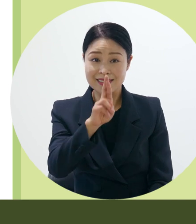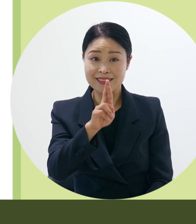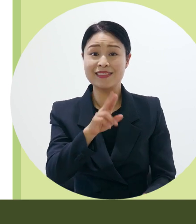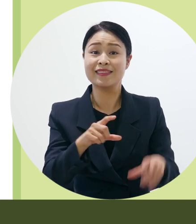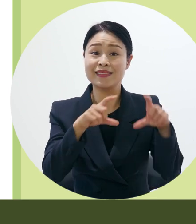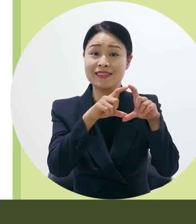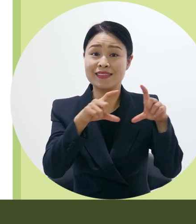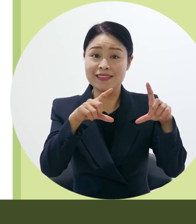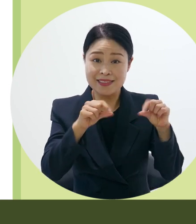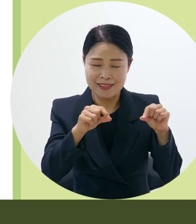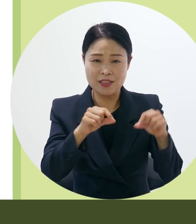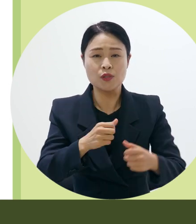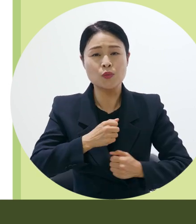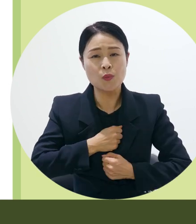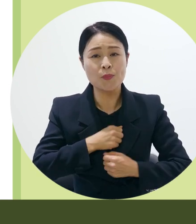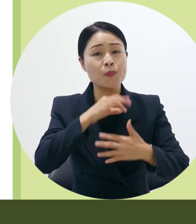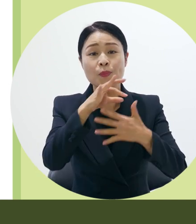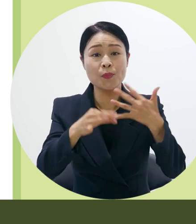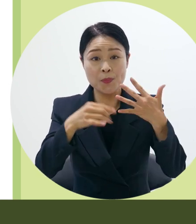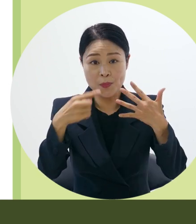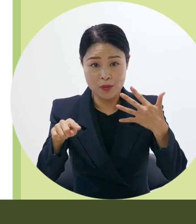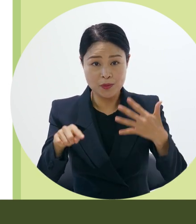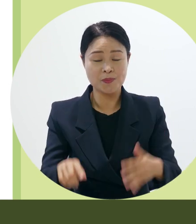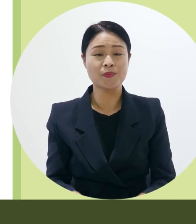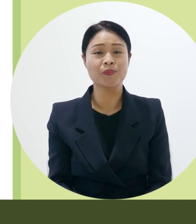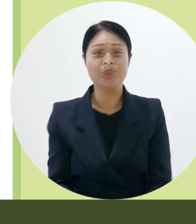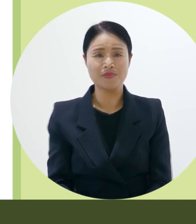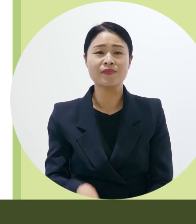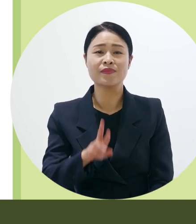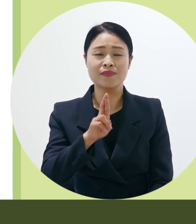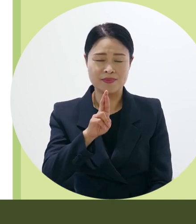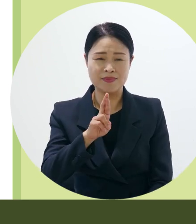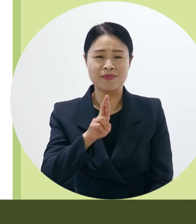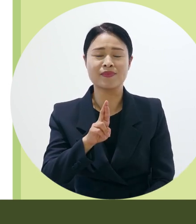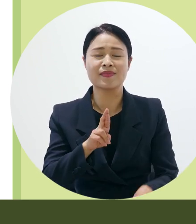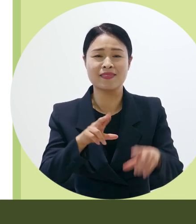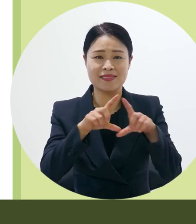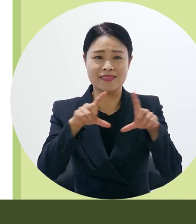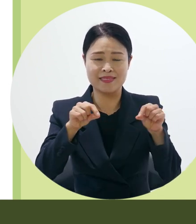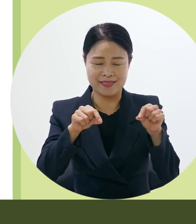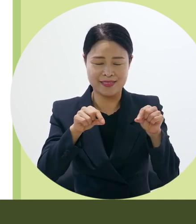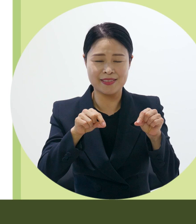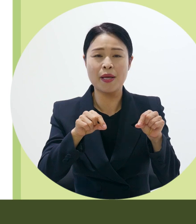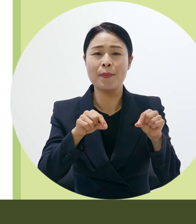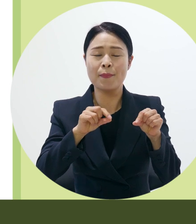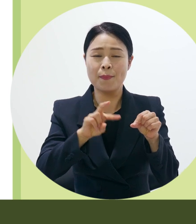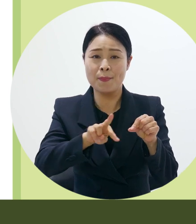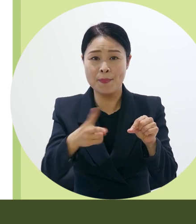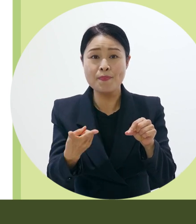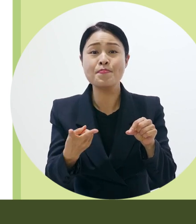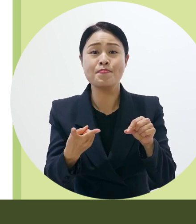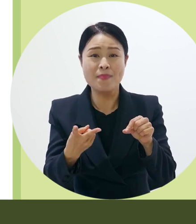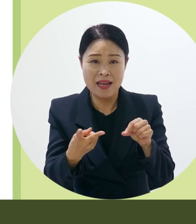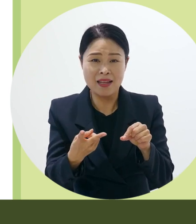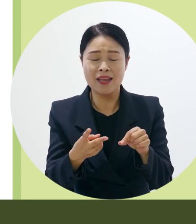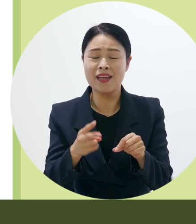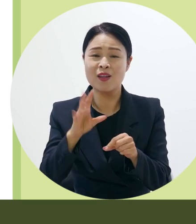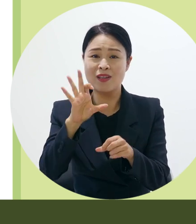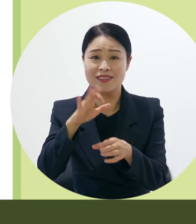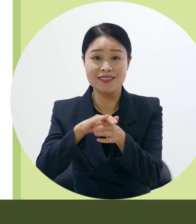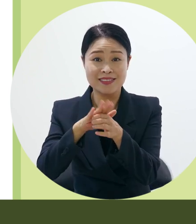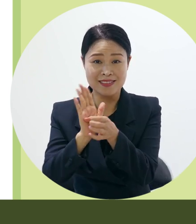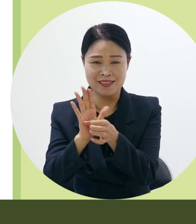생리대의 사용상의 주의사항은 무엇입니까? 사용 후 수세식 변기 내에 버리지 마세요.